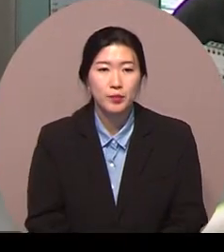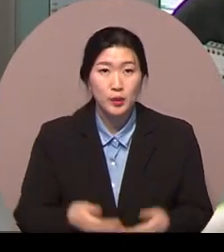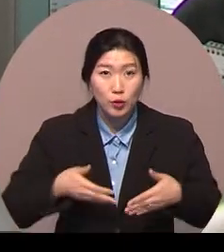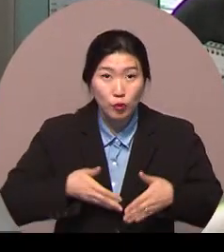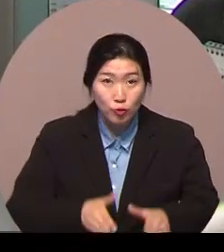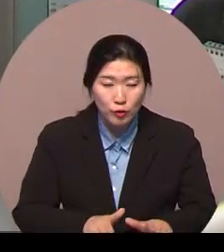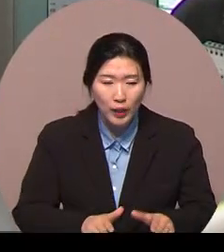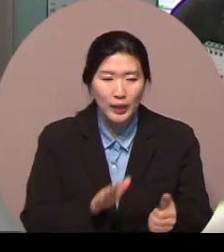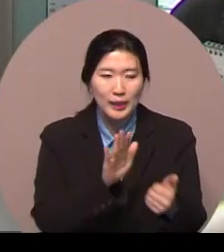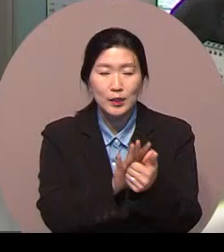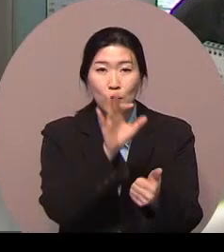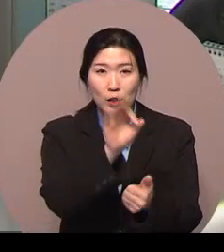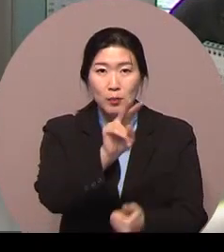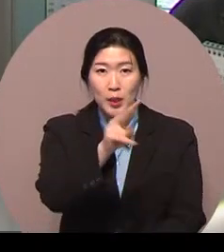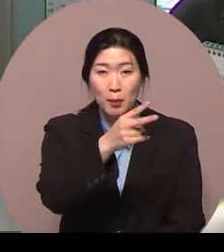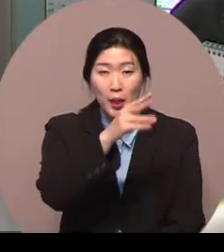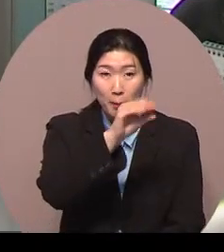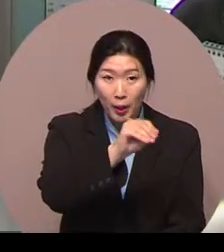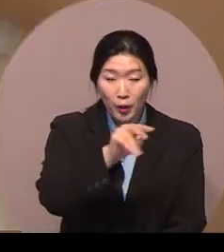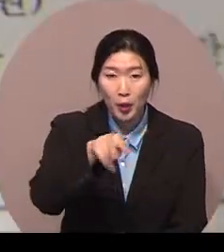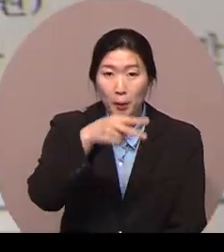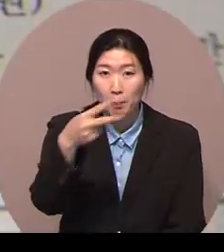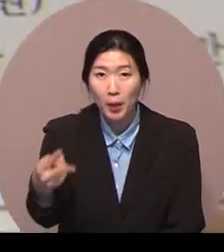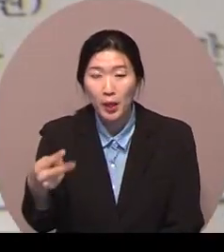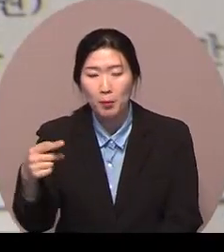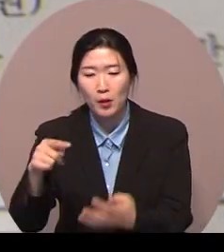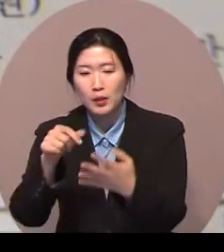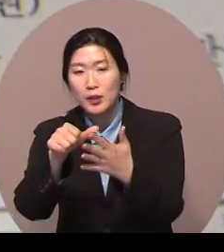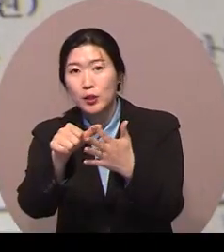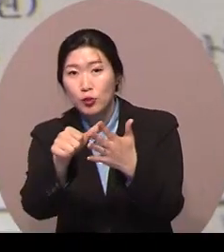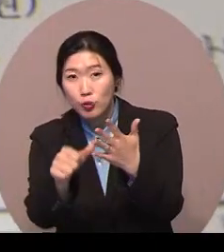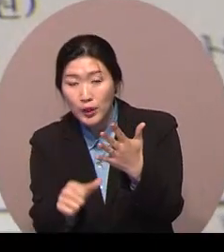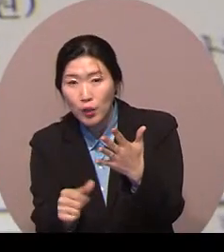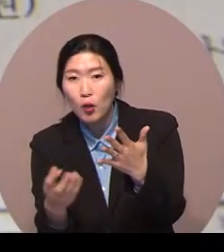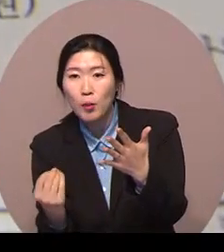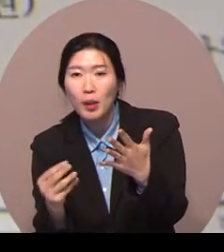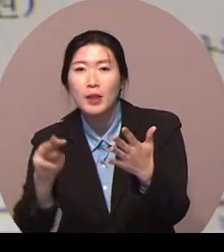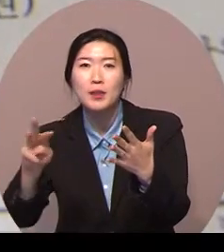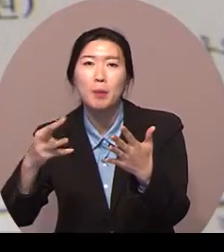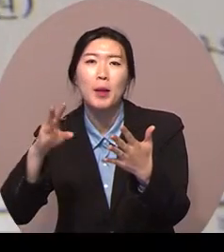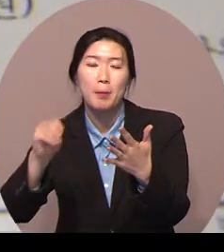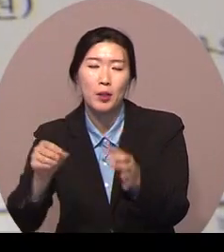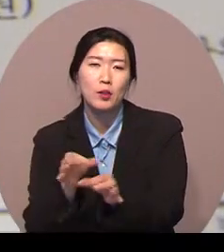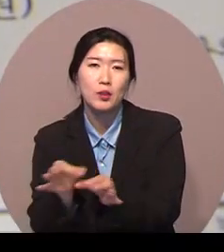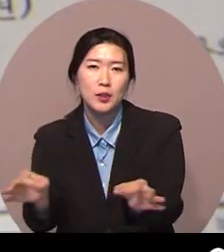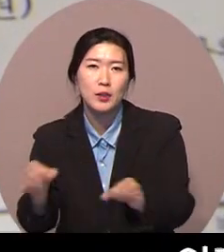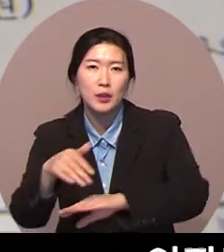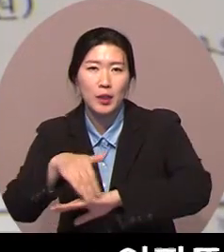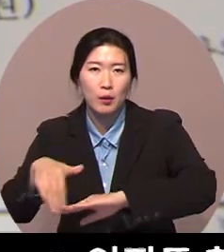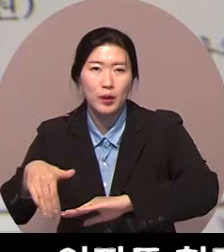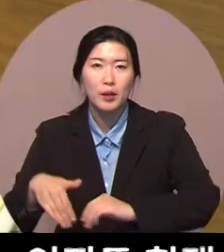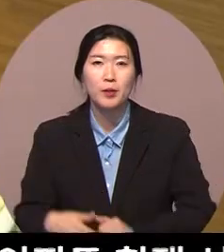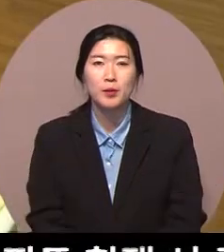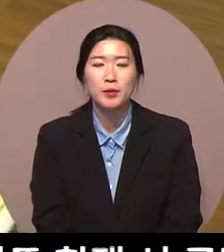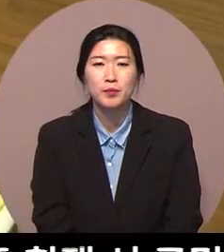때 200만 원씩 지원하는 바우처인 천만남 이용권도 둘째 이상일 경우 300만 원으로